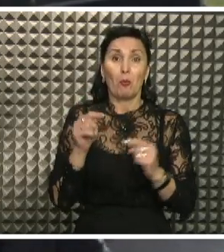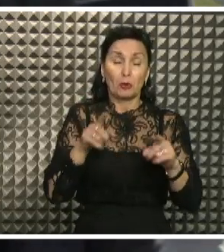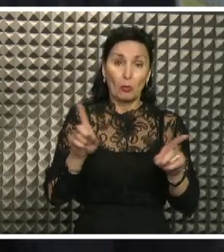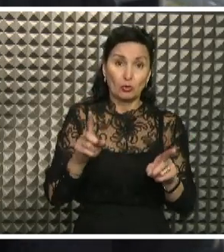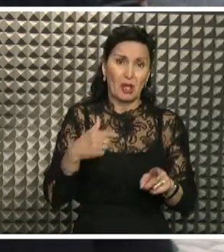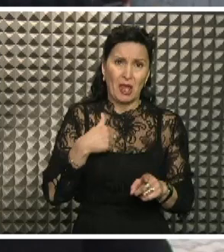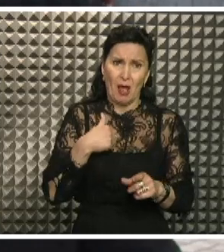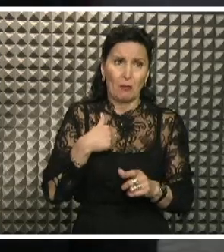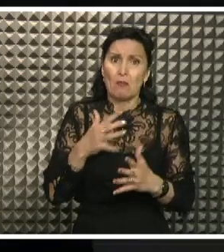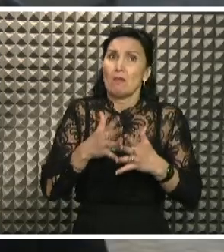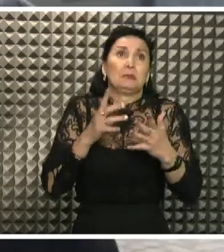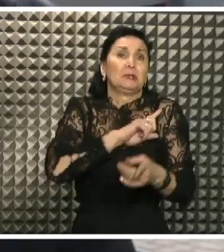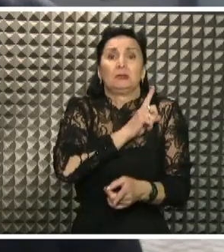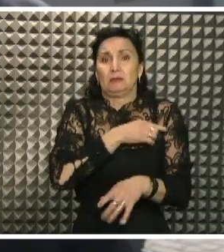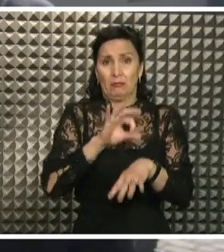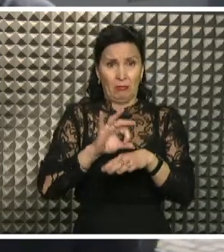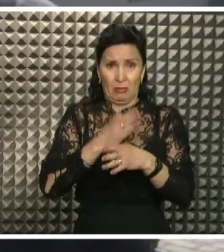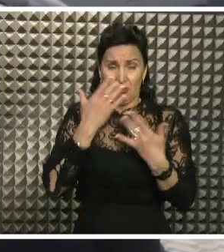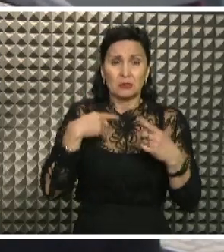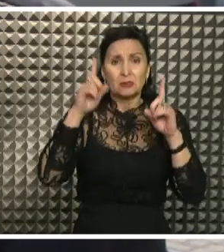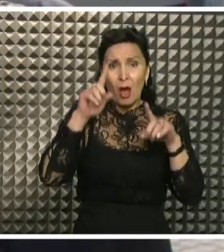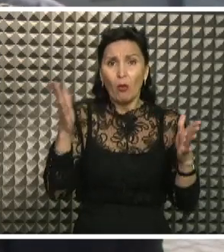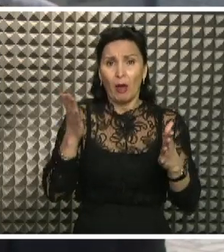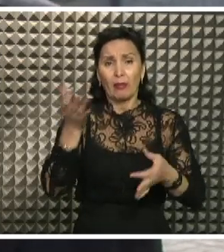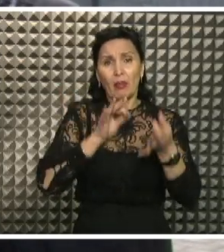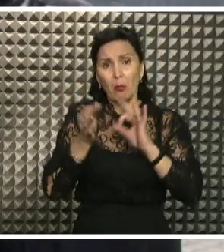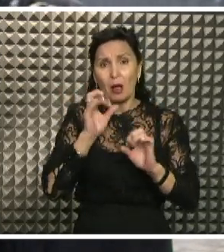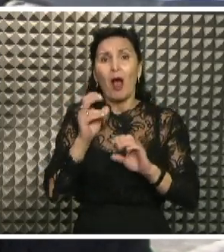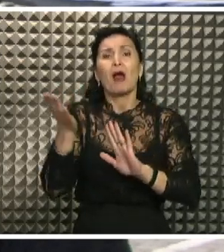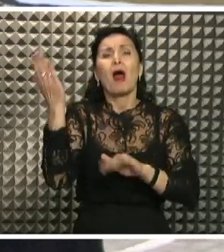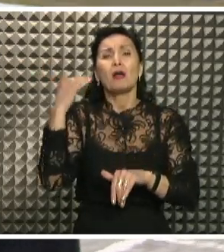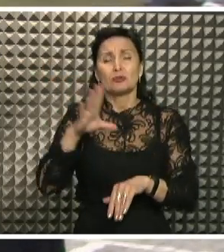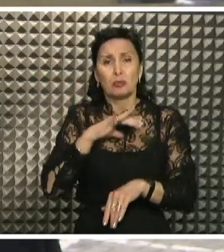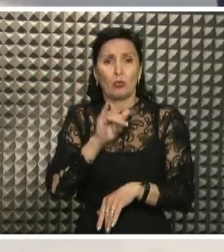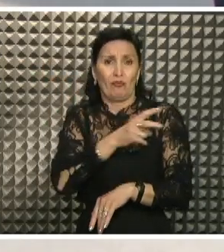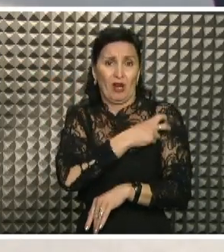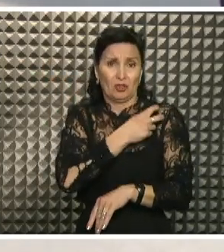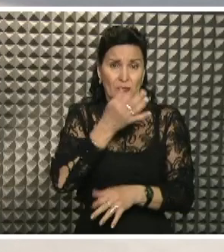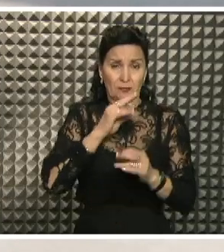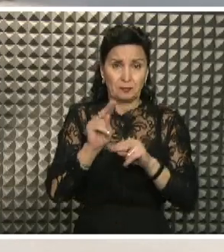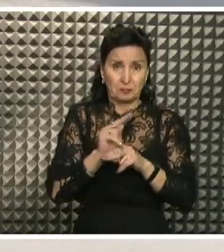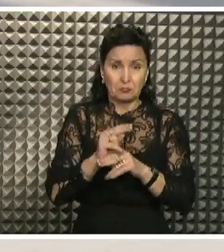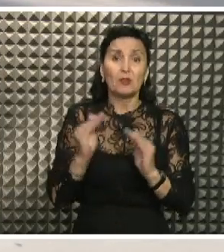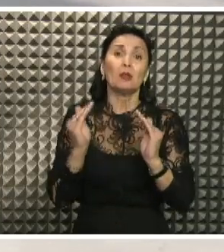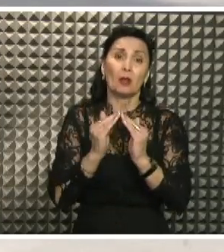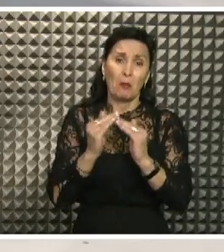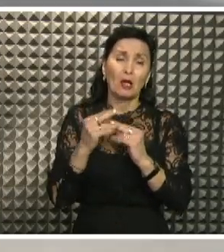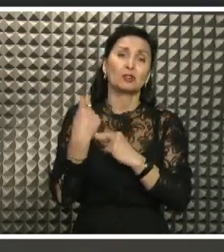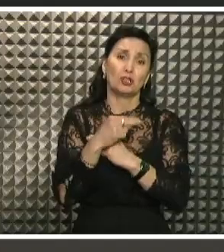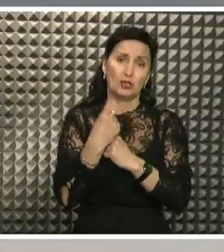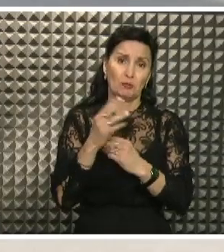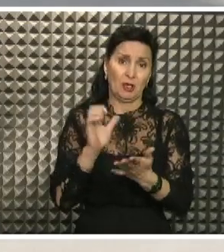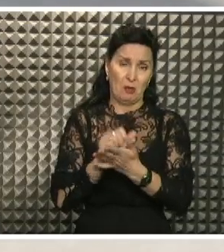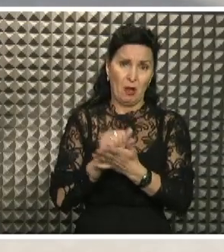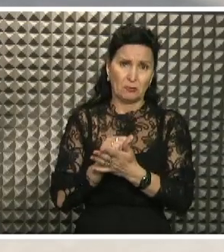что я особо не болею. Вот что знаю, какие таблетки. Как раньше лечился у врачей, то же самое. Домашними лечениями